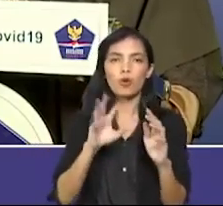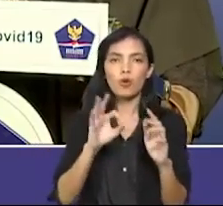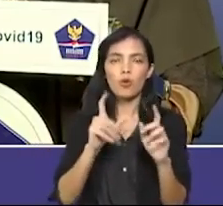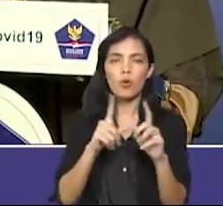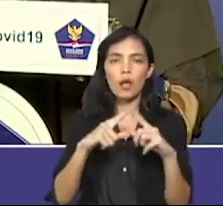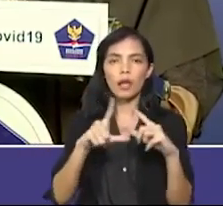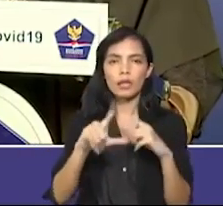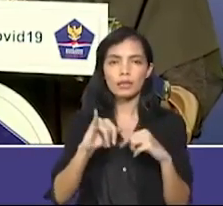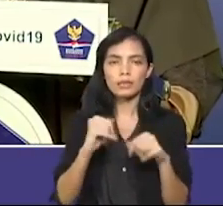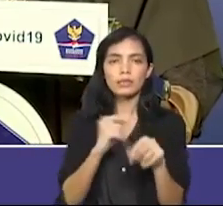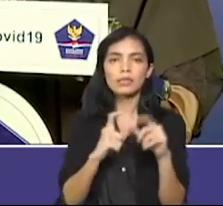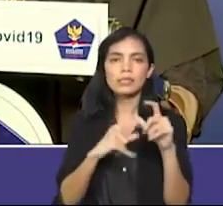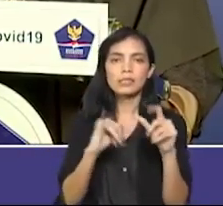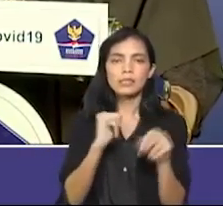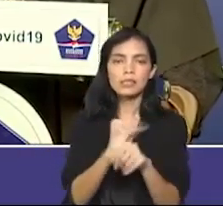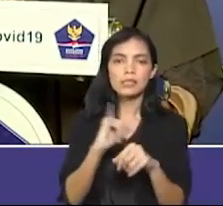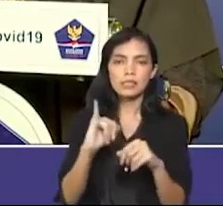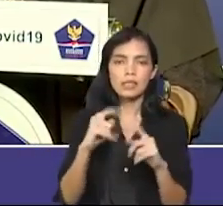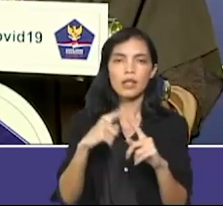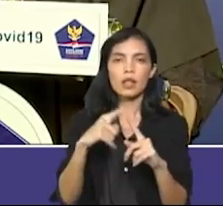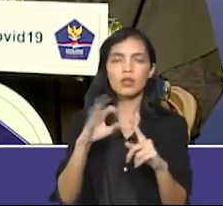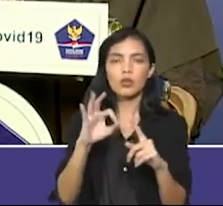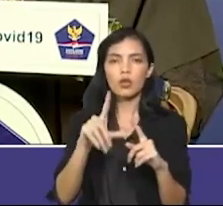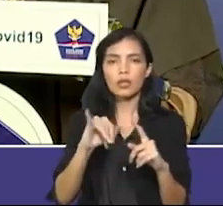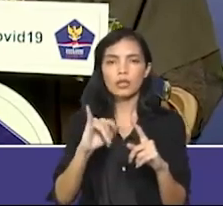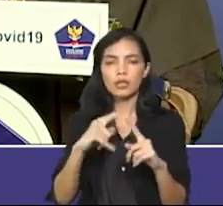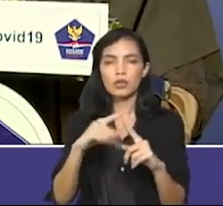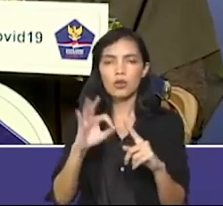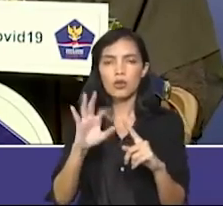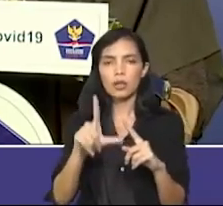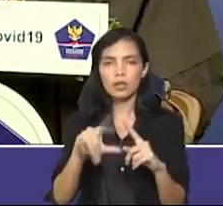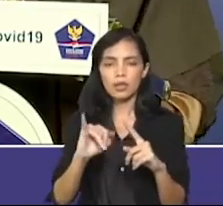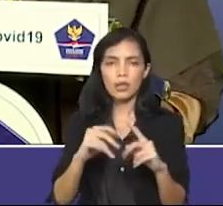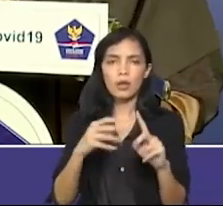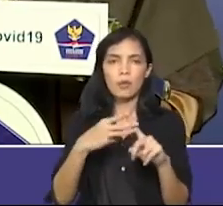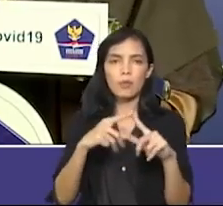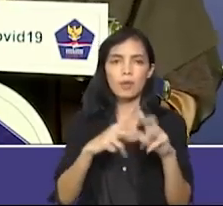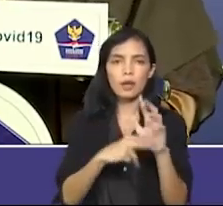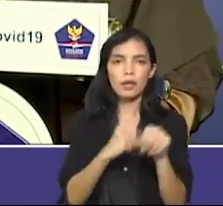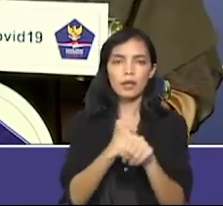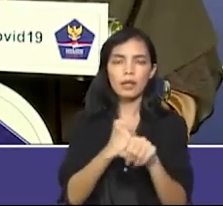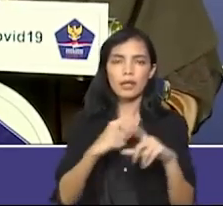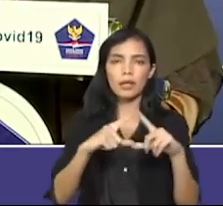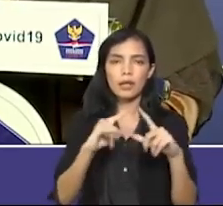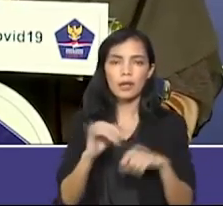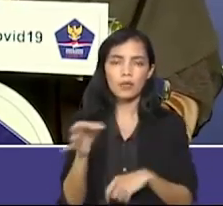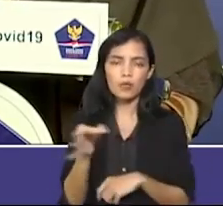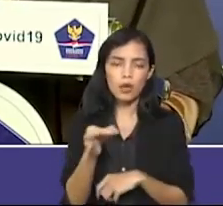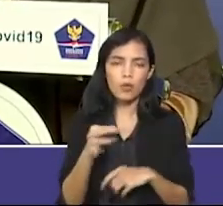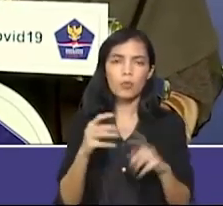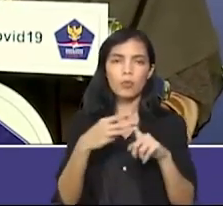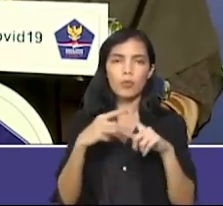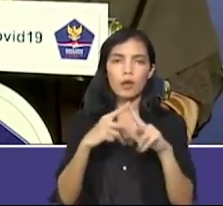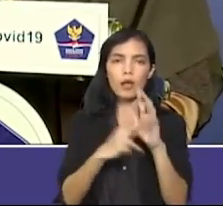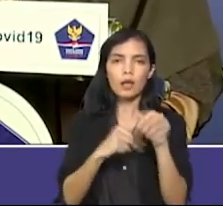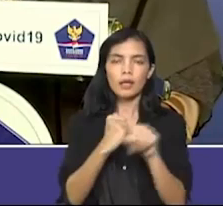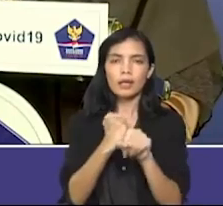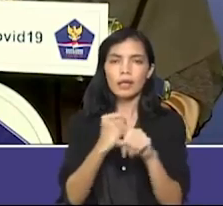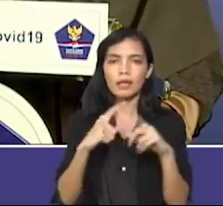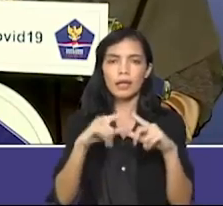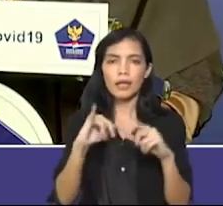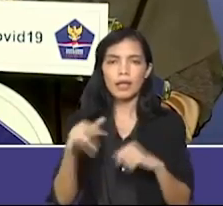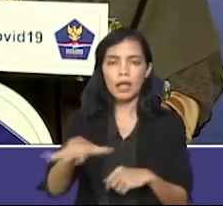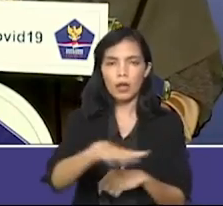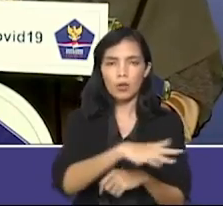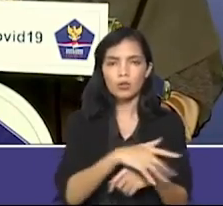Poso Tolitoli Banggai Kepulauan Banggai Laut Provinsi Sulawesi Selatan baru